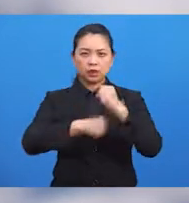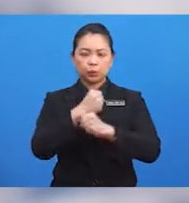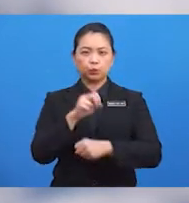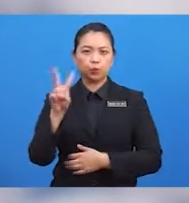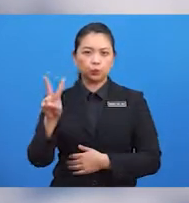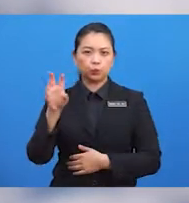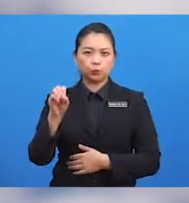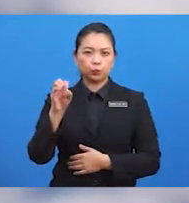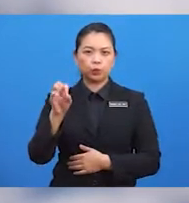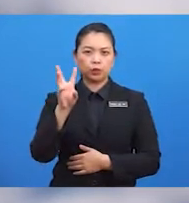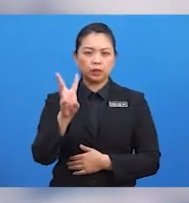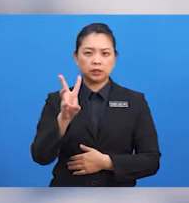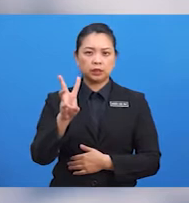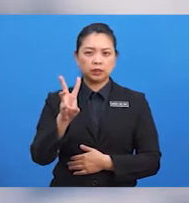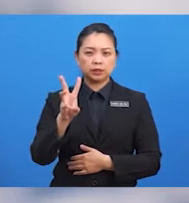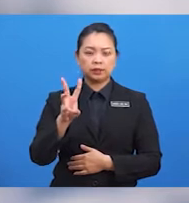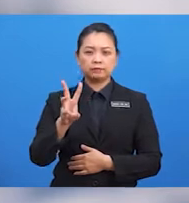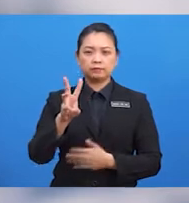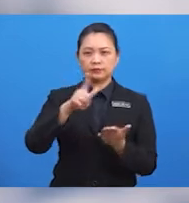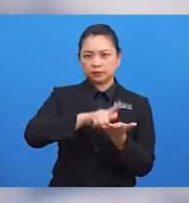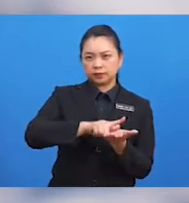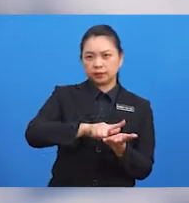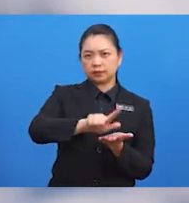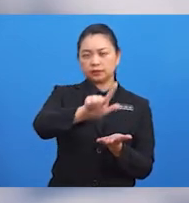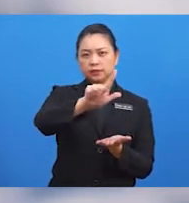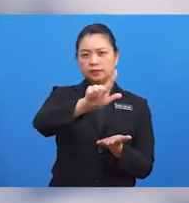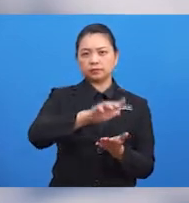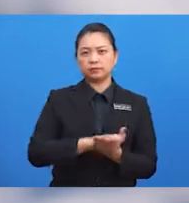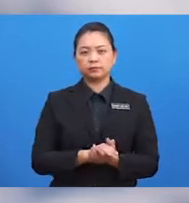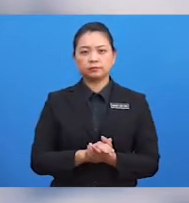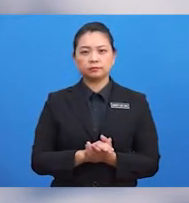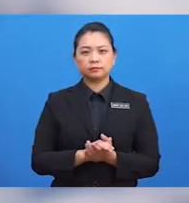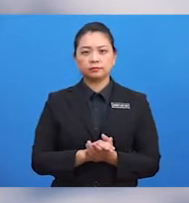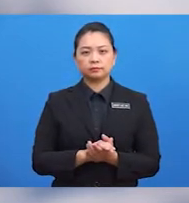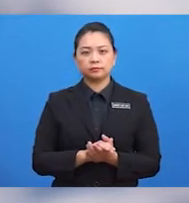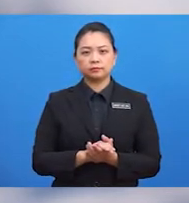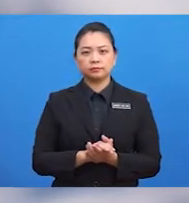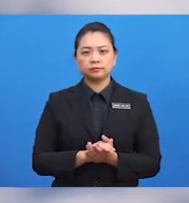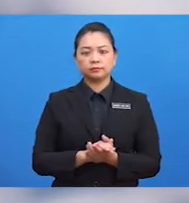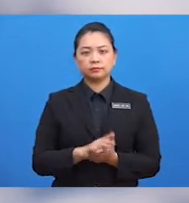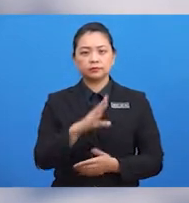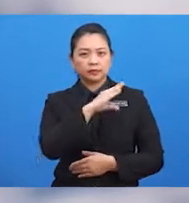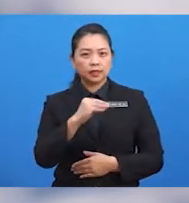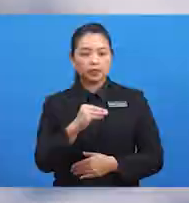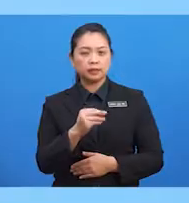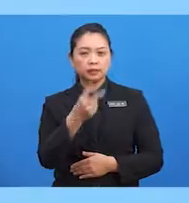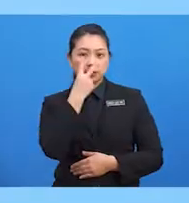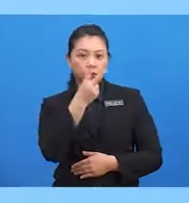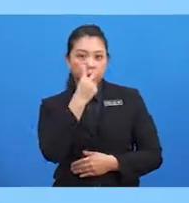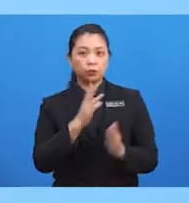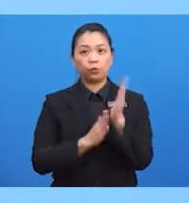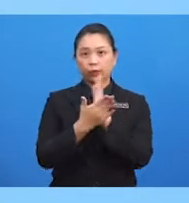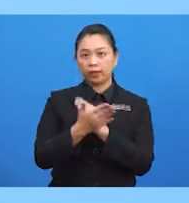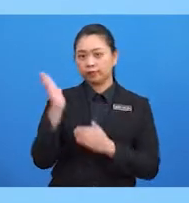telah dilancarkan oleh Angkasa menyaksikan seorang anak Malaysia iaitu